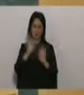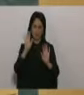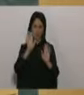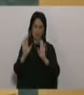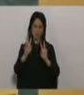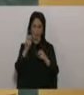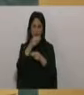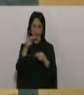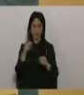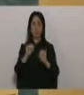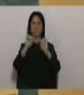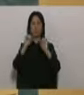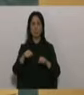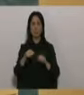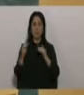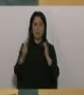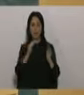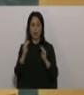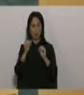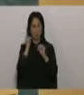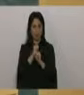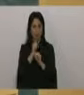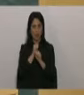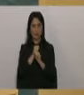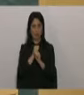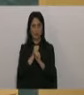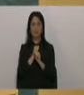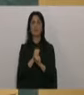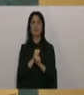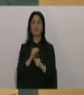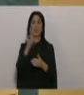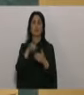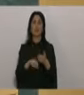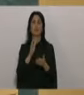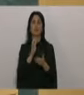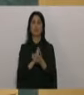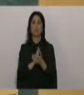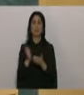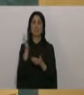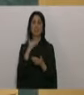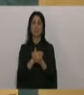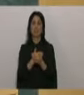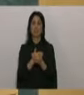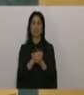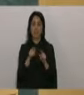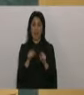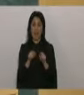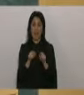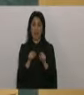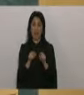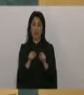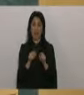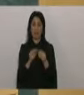ამ თემას, შესაძლებლობების მაქსიმუმის ფარგლებში საქართველოს ყველაფერს აკეთებს და დარწმუნებული ვარ, რომ შედეგები აი